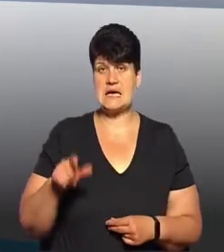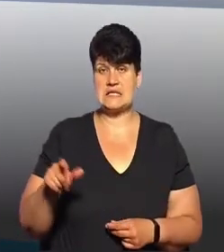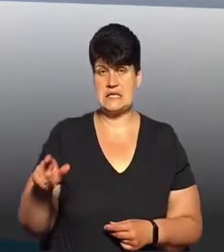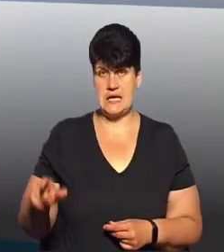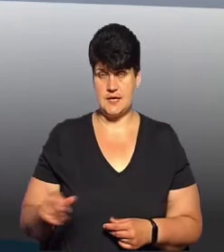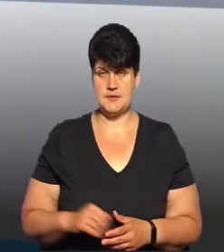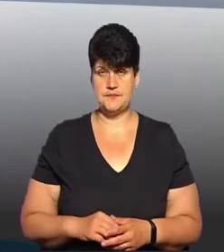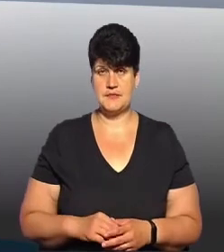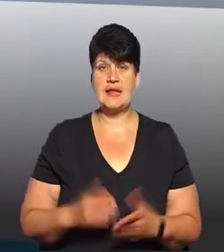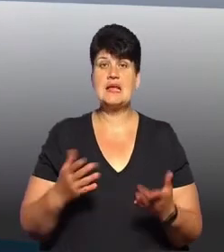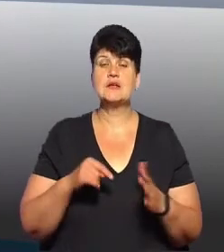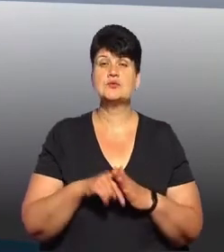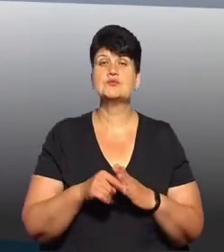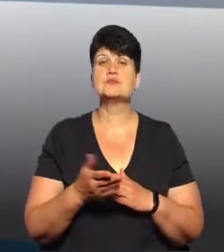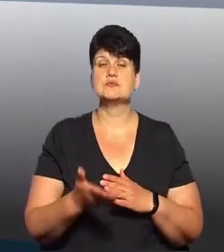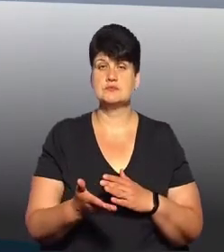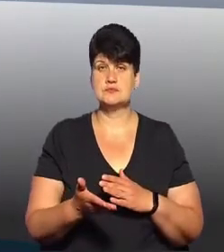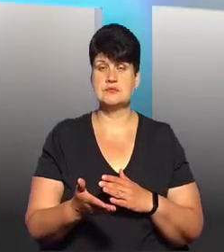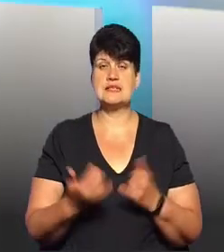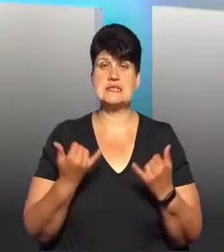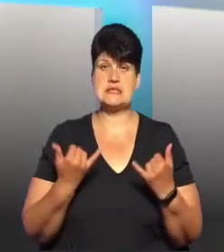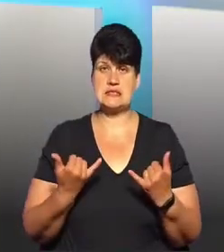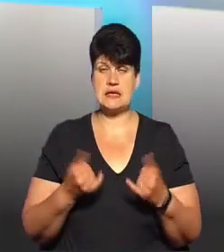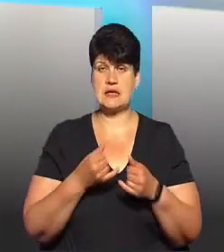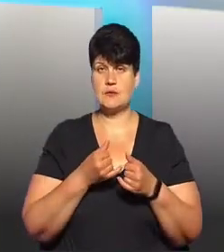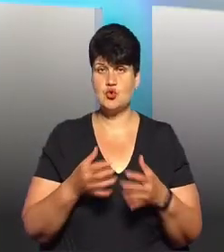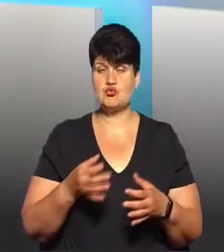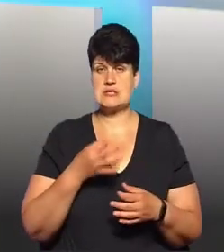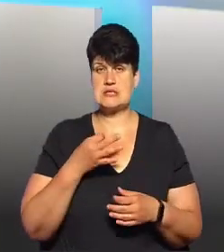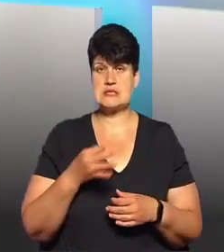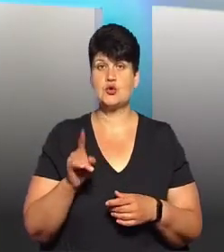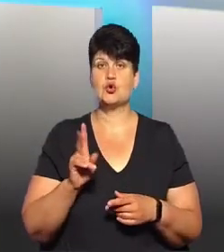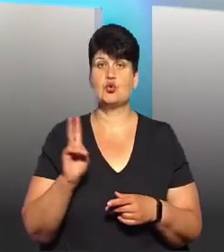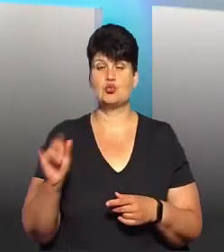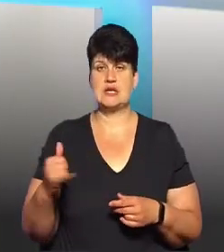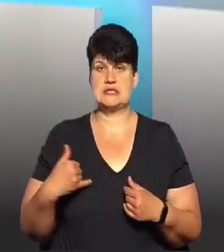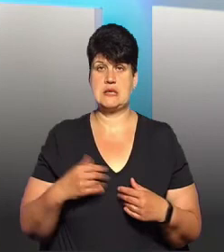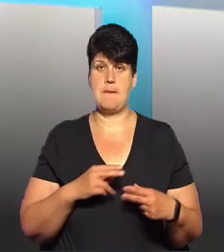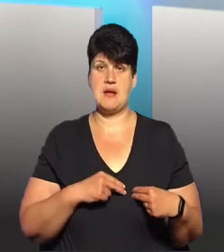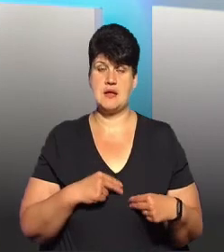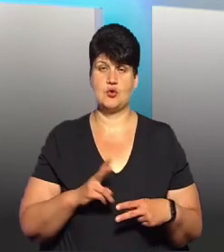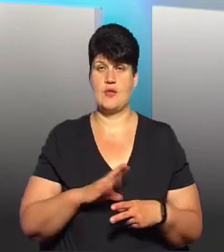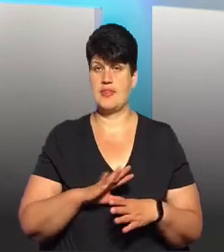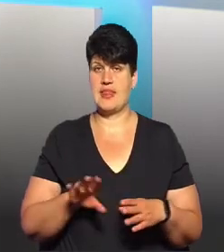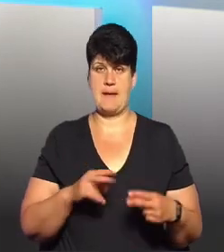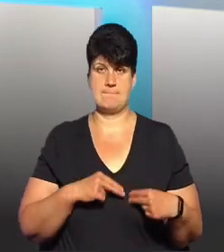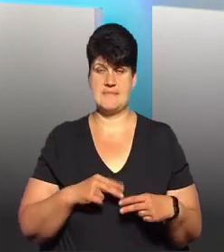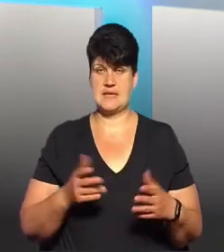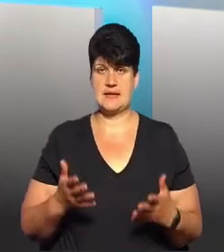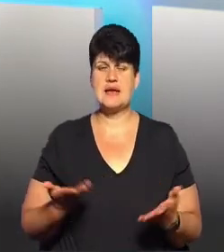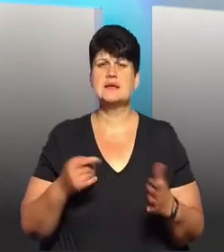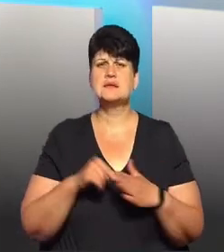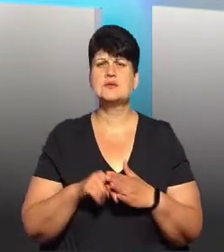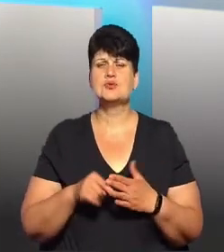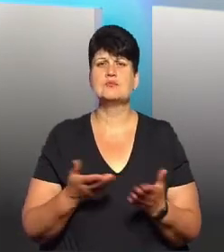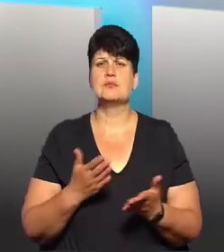роль вони відіграють? Ну, зараз, насправді, я не можу сказати, хто у нас партнер, хто не партнер. Яку вони роль відіграють і чи насправді мають